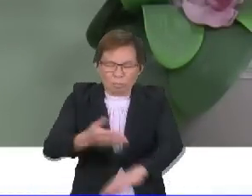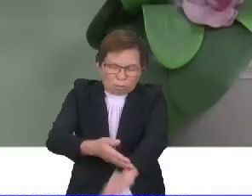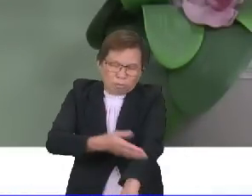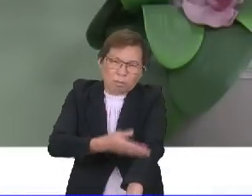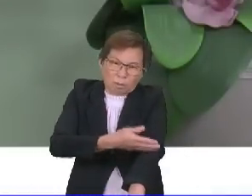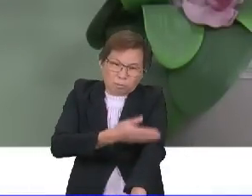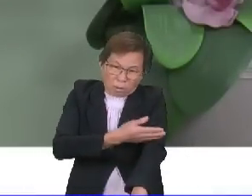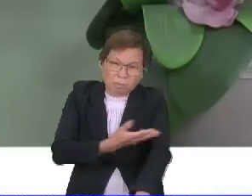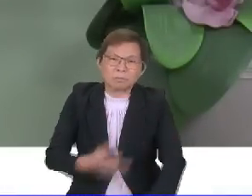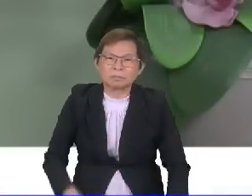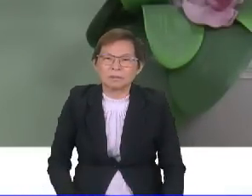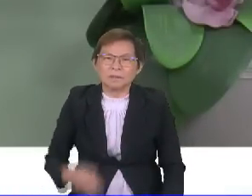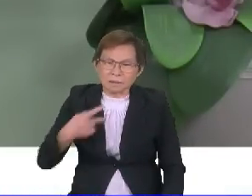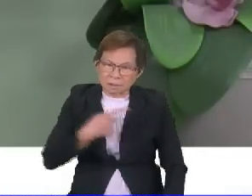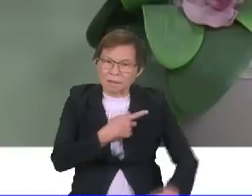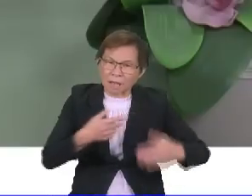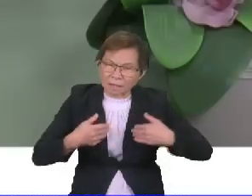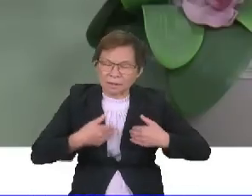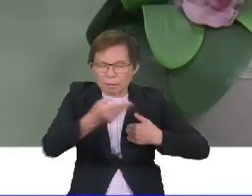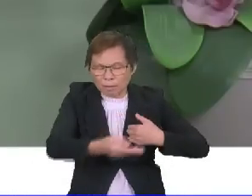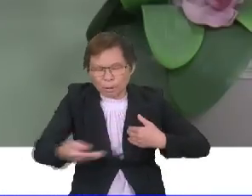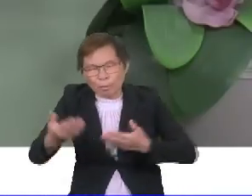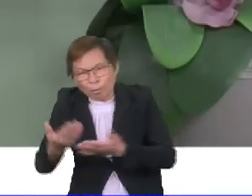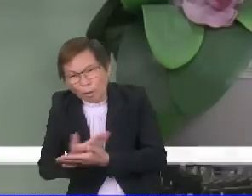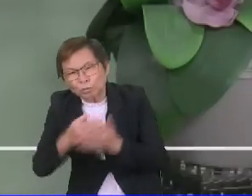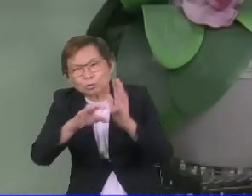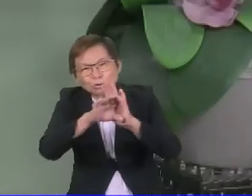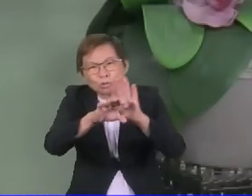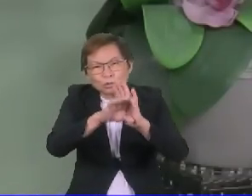dewan-dewan kita juga membeli yang bagus